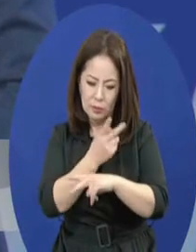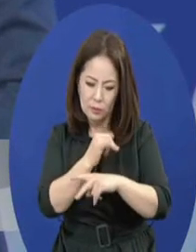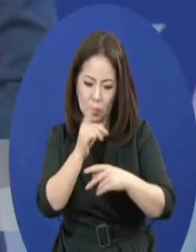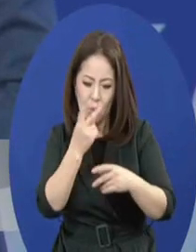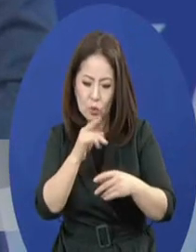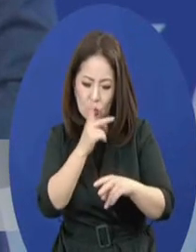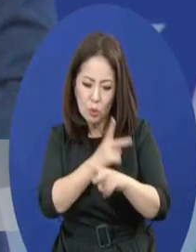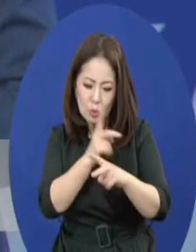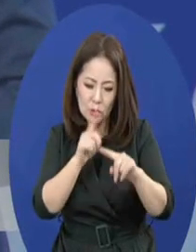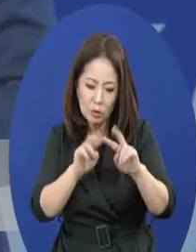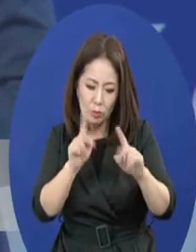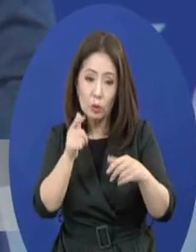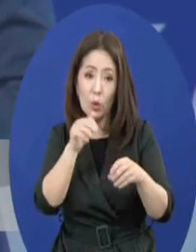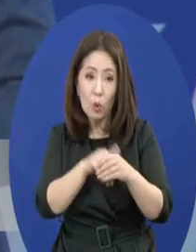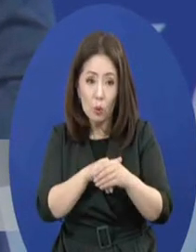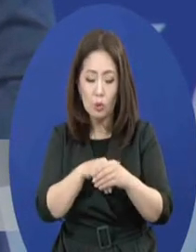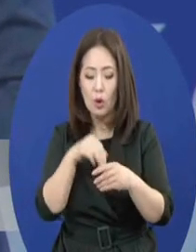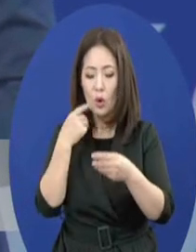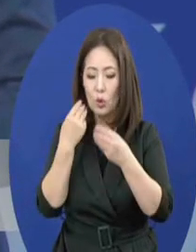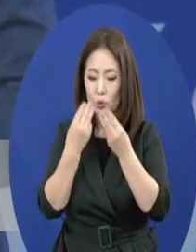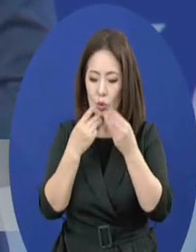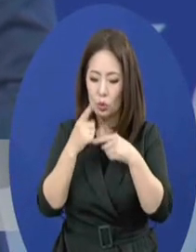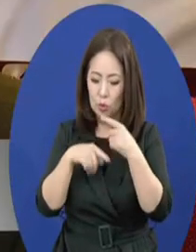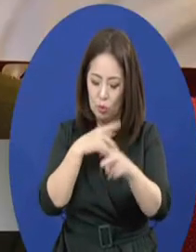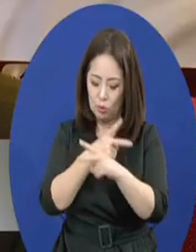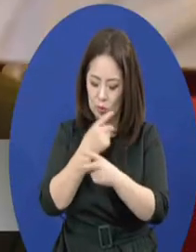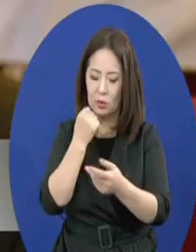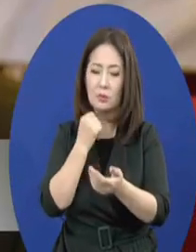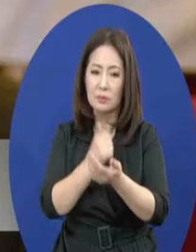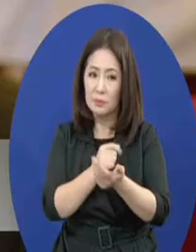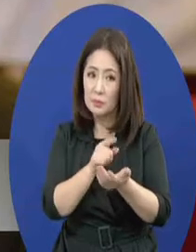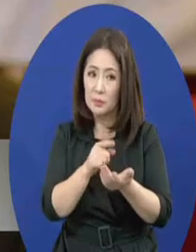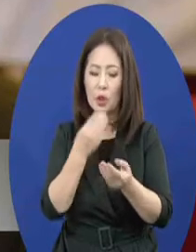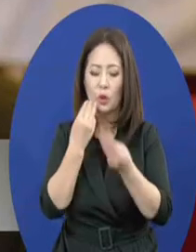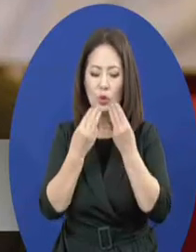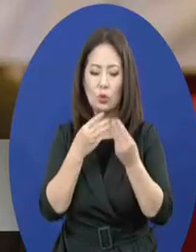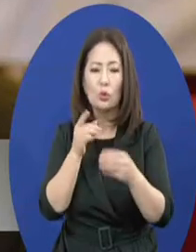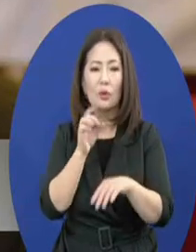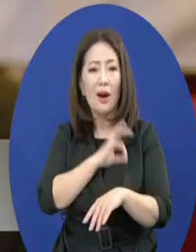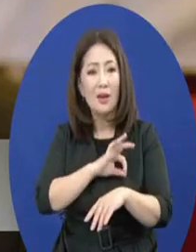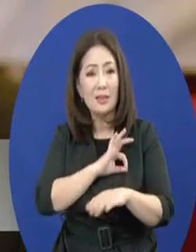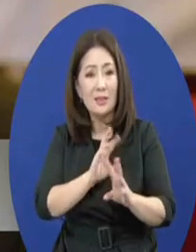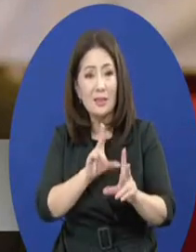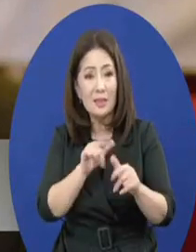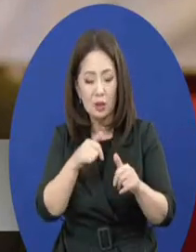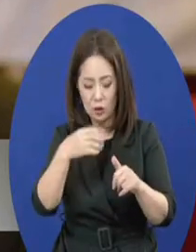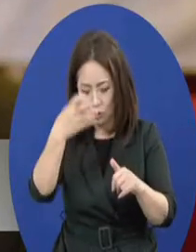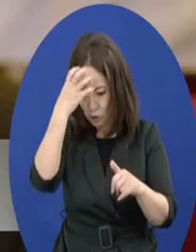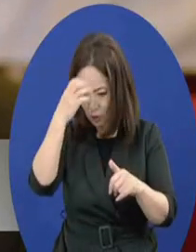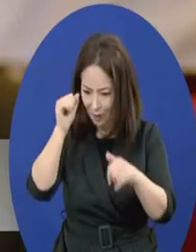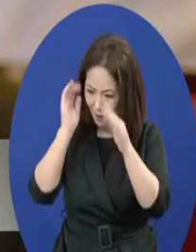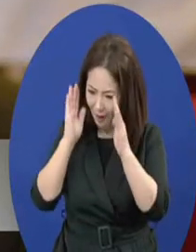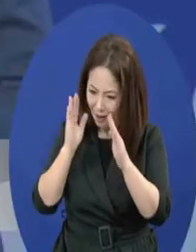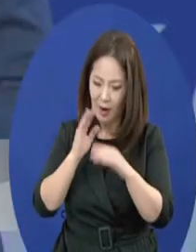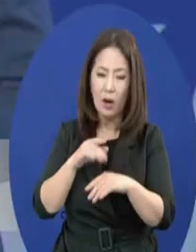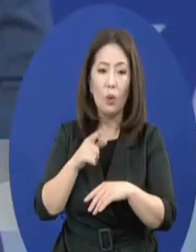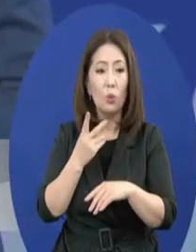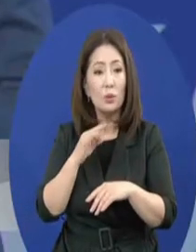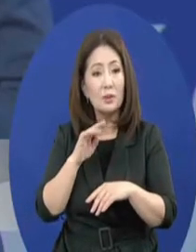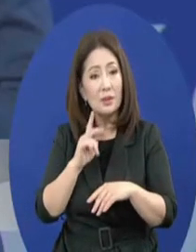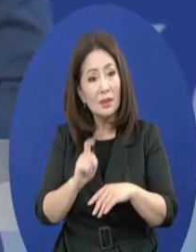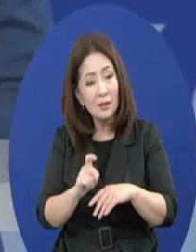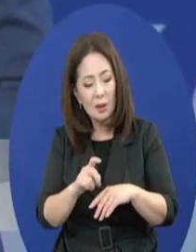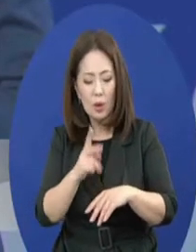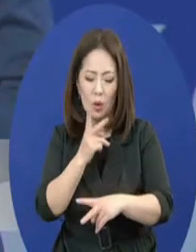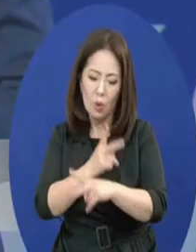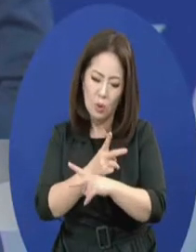нэмэлт өөрчлөлт болон шүүхийн тухай хууль чамлахааргүй бүрдсэн. Шүүхийн үр ашгийг сайжруулахад төрөөс анхаарч гүйцэтгэх болон хууль тогтоох засаглан